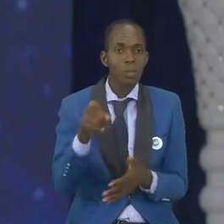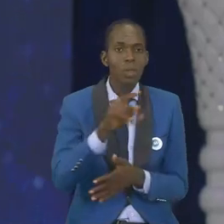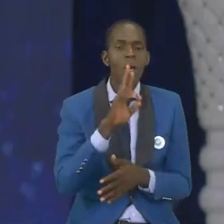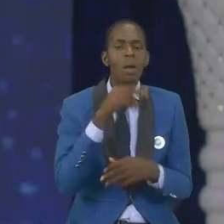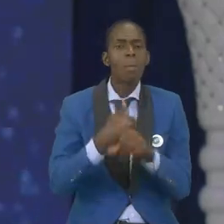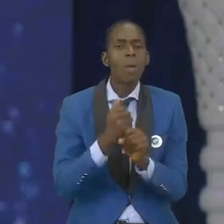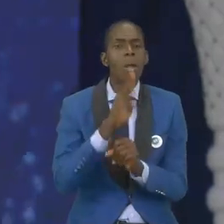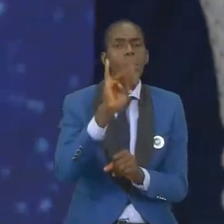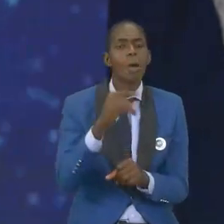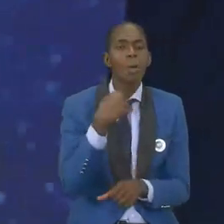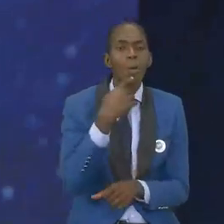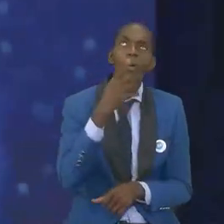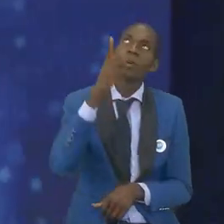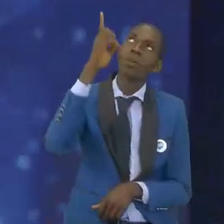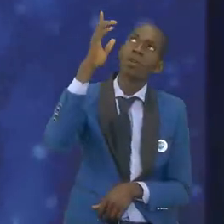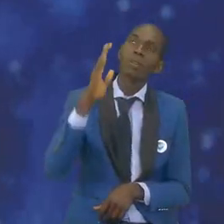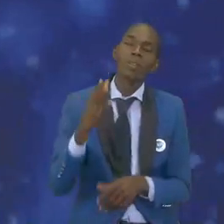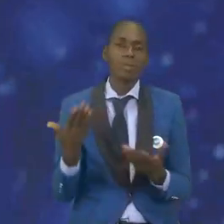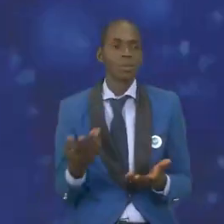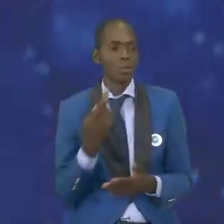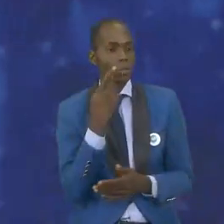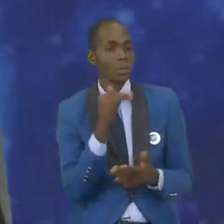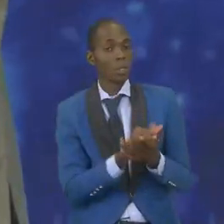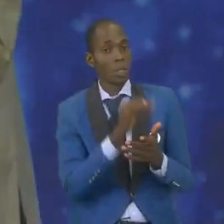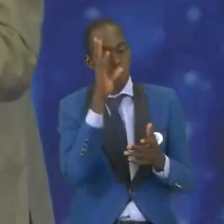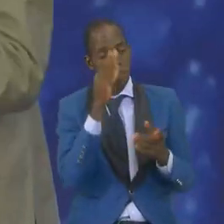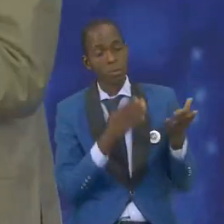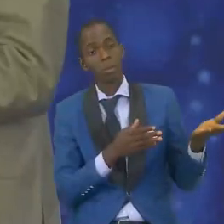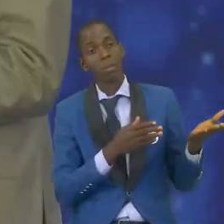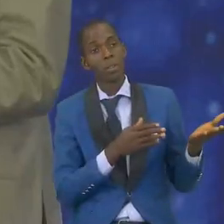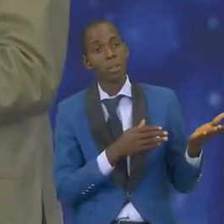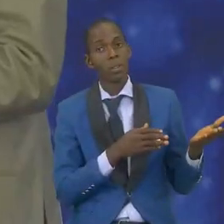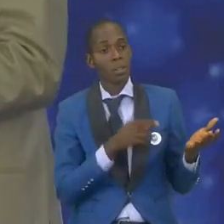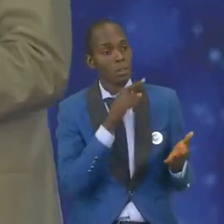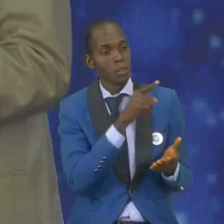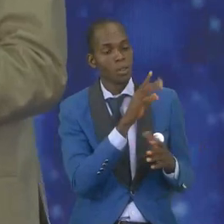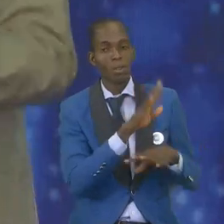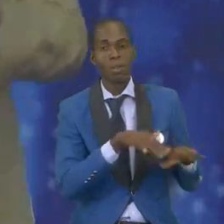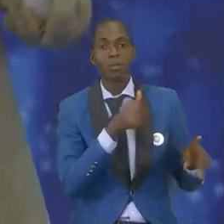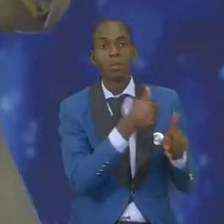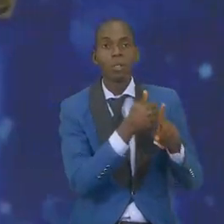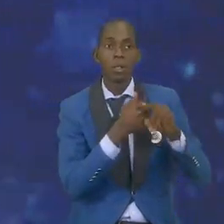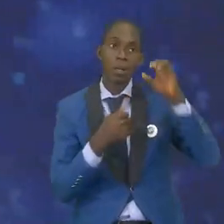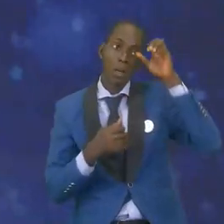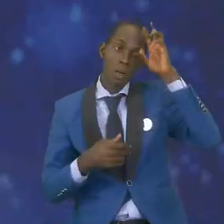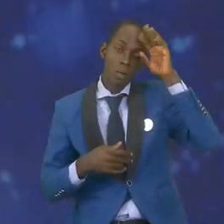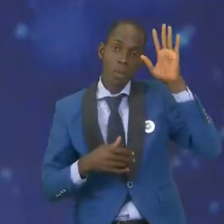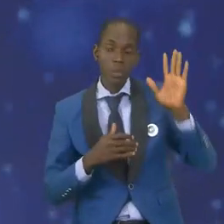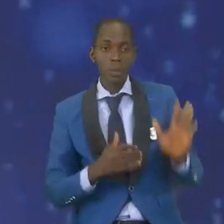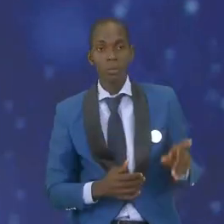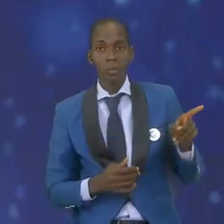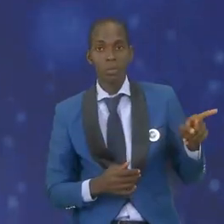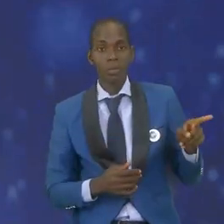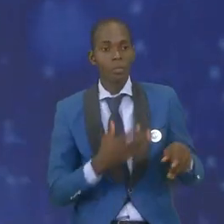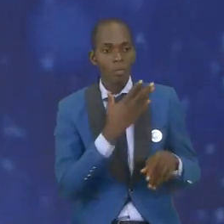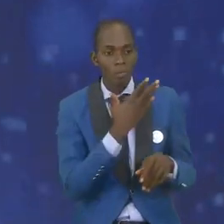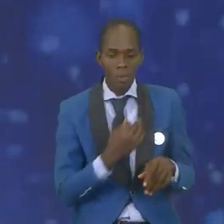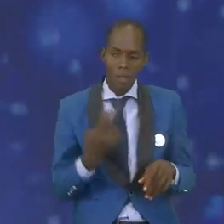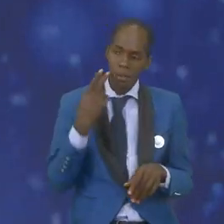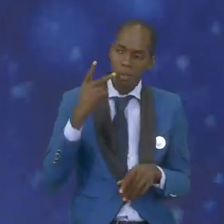monde, ce qu'ils essaient d'utiliser, ont été créés par Dieu. Regardez cet homme. Il